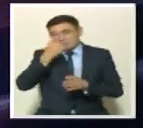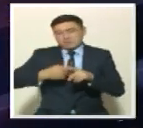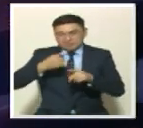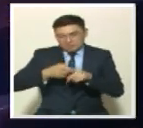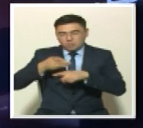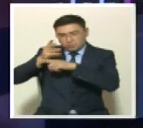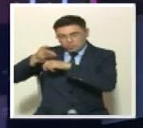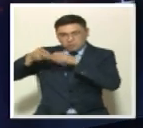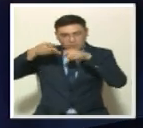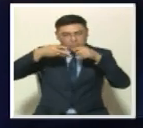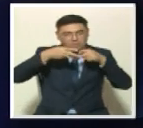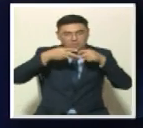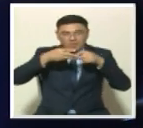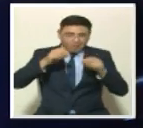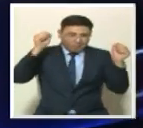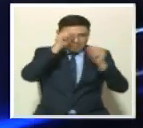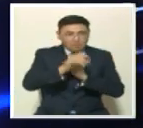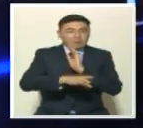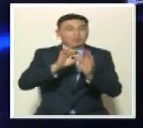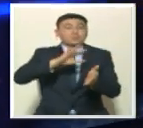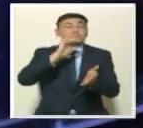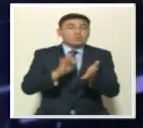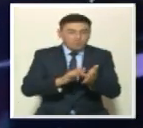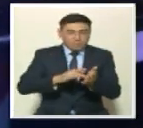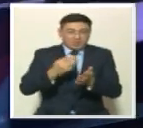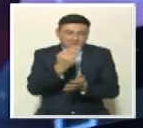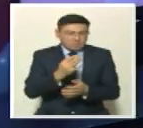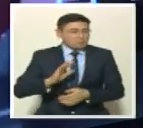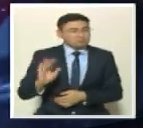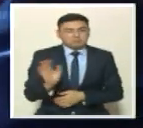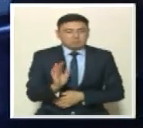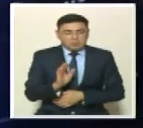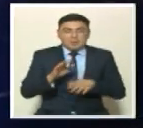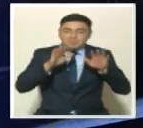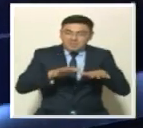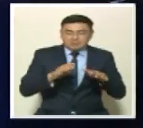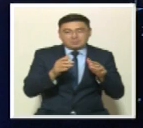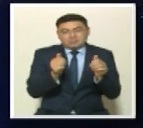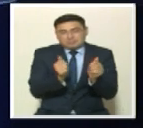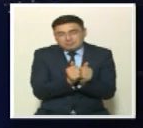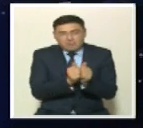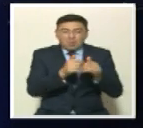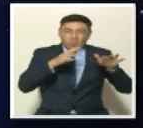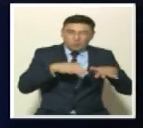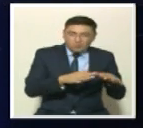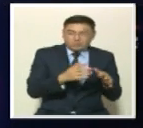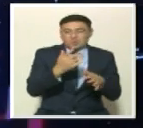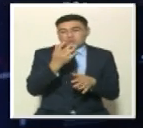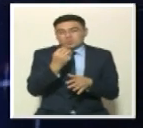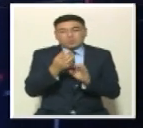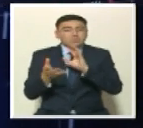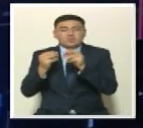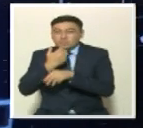не случайно были выбраны достопримечательности города и Каспийское море. Таким образом, руководители проекта намерены внести свой вклад в